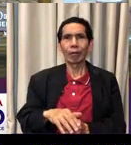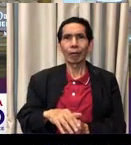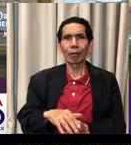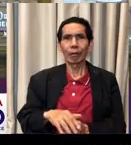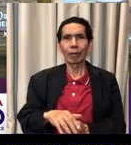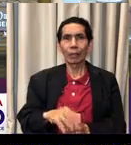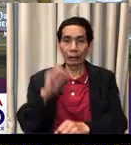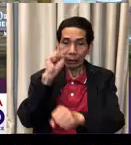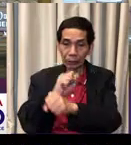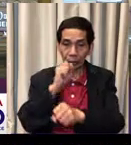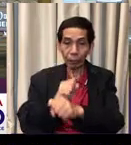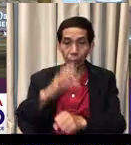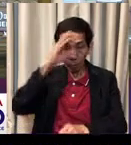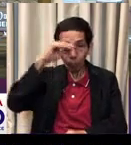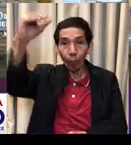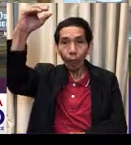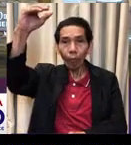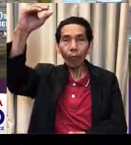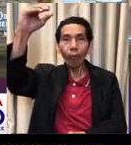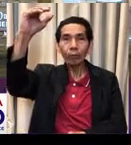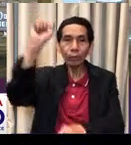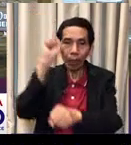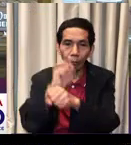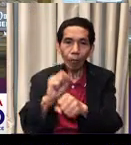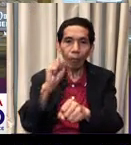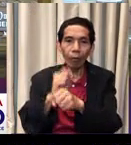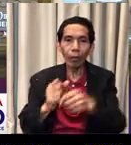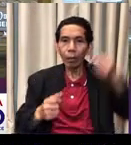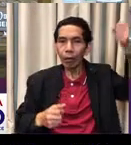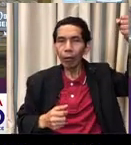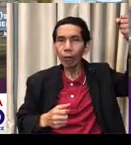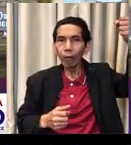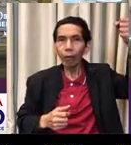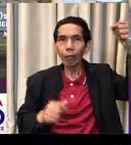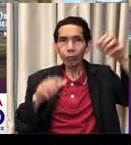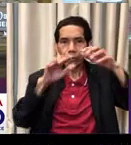Kahan na buhay yung tao. Kundi ka ba naman na